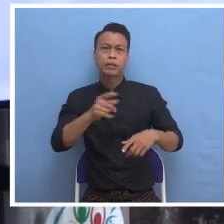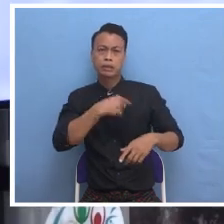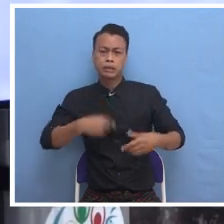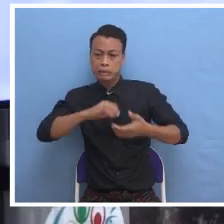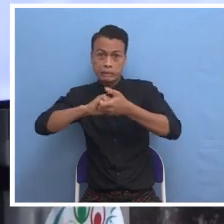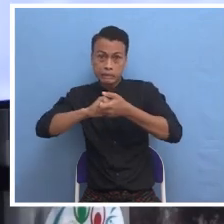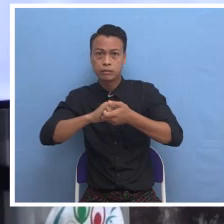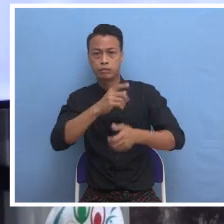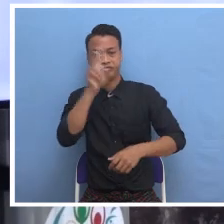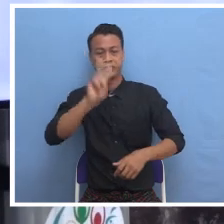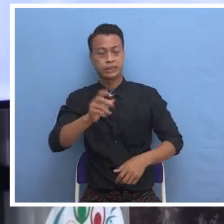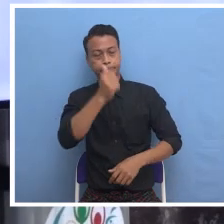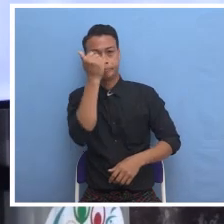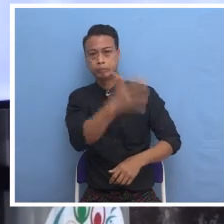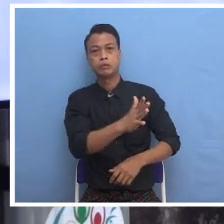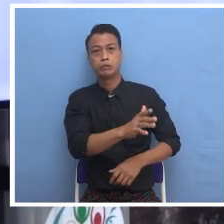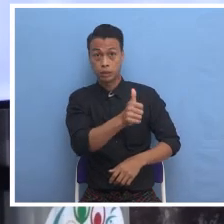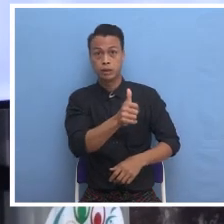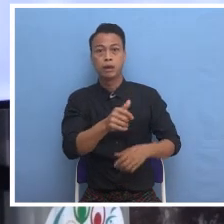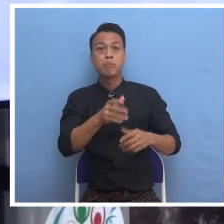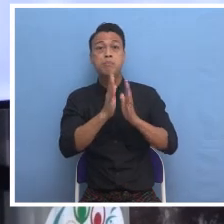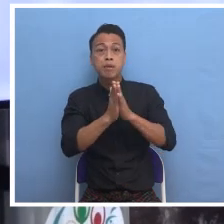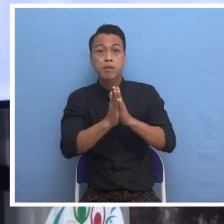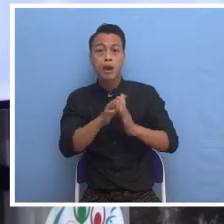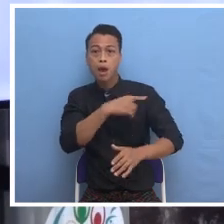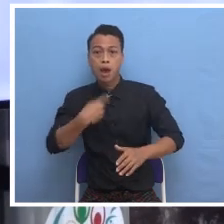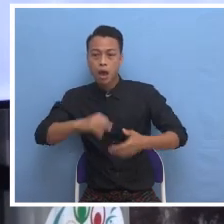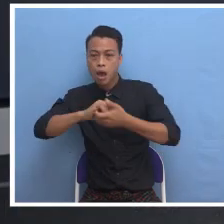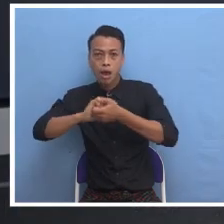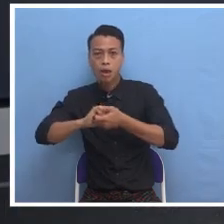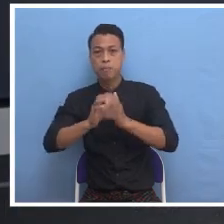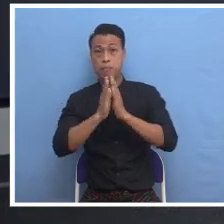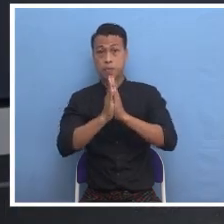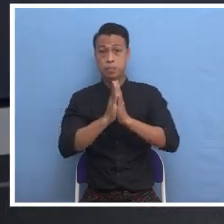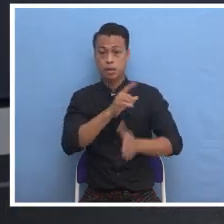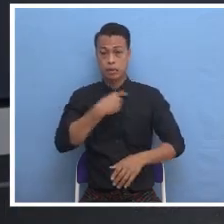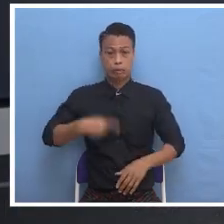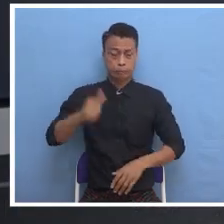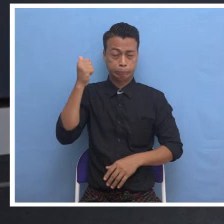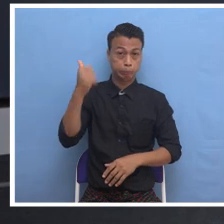က်ပြက်လေးသူဆက်ဆံလို့ရတာပေါ့နော်။အဲ့တော့မြန်မာနိုင်ငံမှာကြတော့ပြဿနာပေါင်း16,000ရှိနေတယ်။အဲ့တော့တရုတ်နဲ့